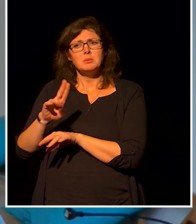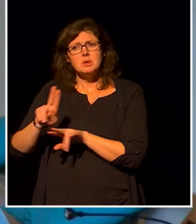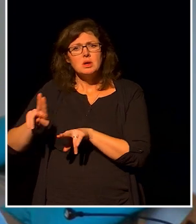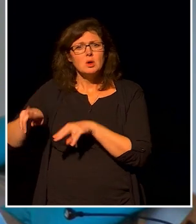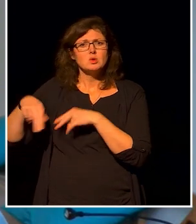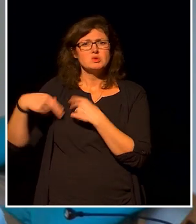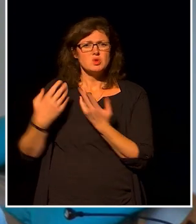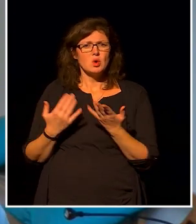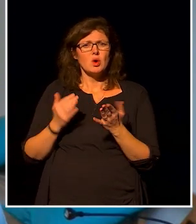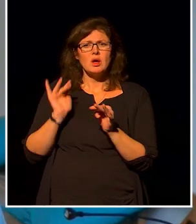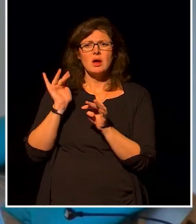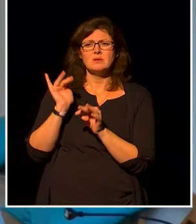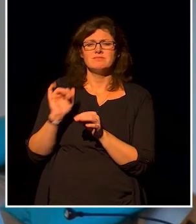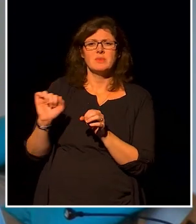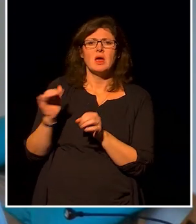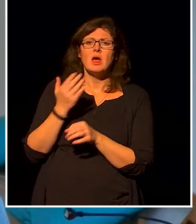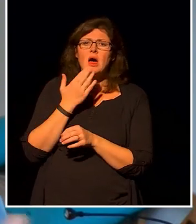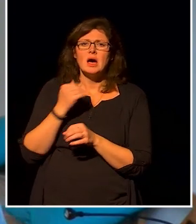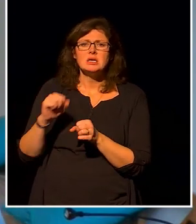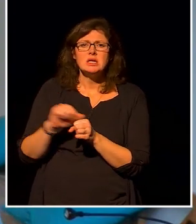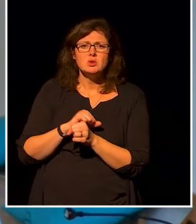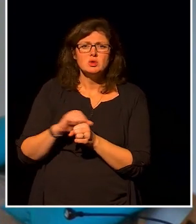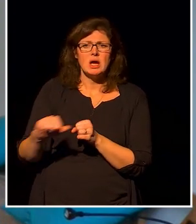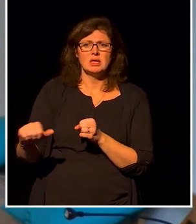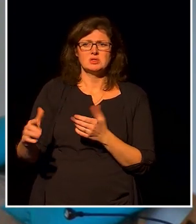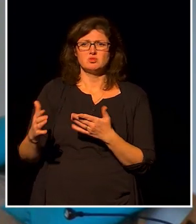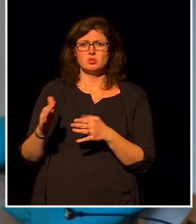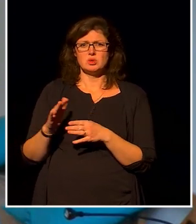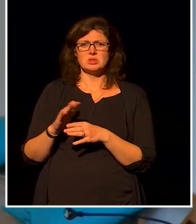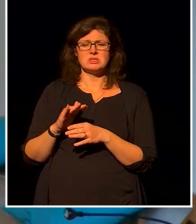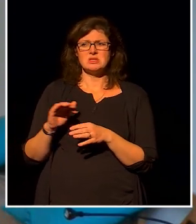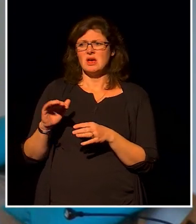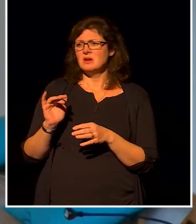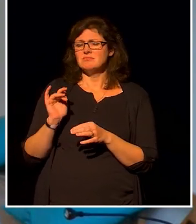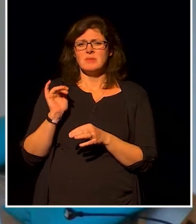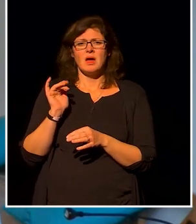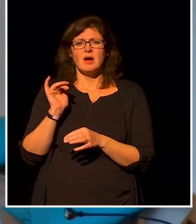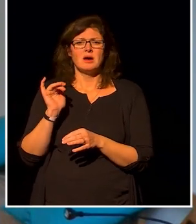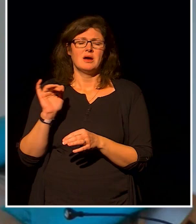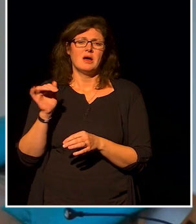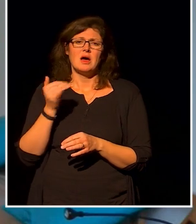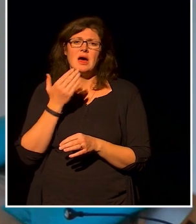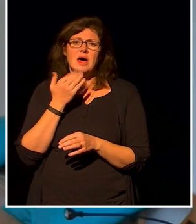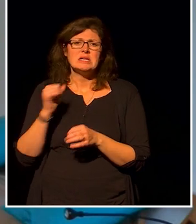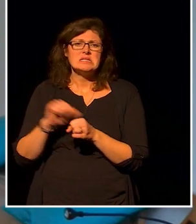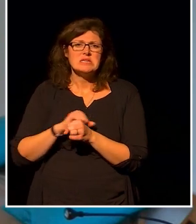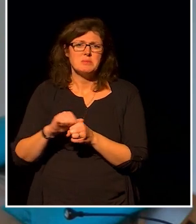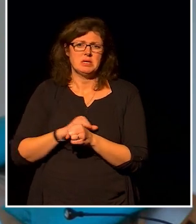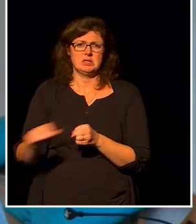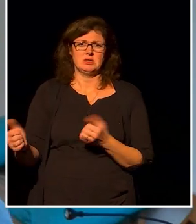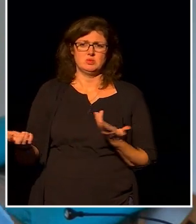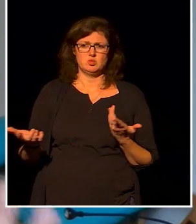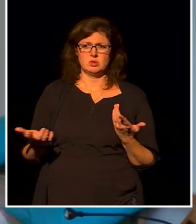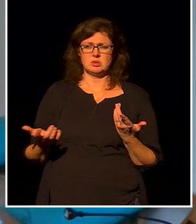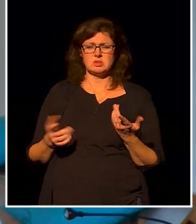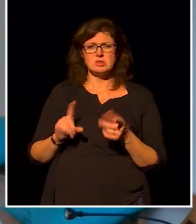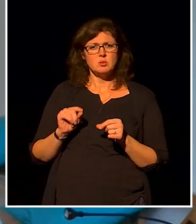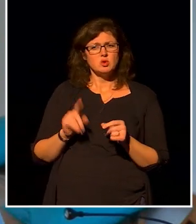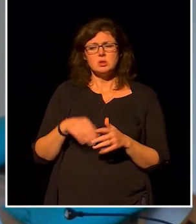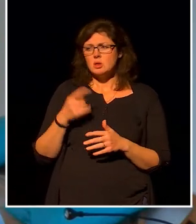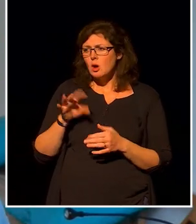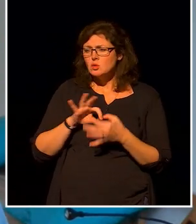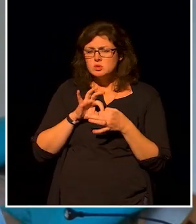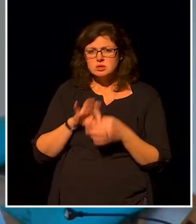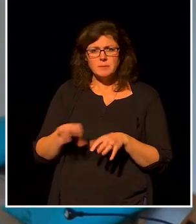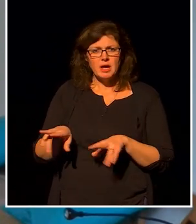Anti-Judaismus, Antisemitismus, wo plötzlich muss man wieder Werner Sombart lesen, die Juden und das Wirtschaftsleben und was weiß